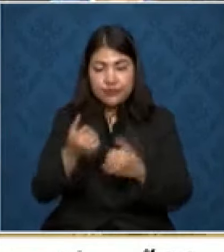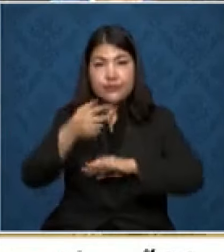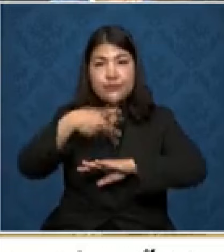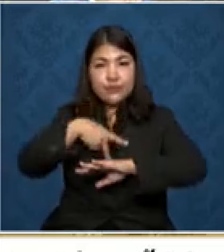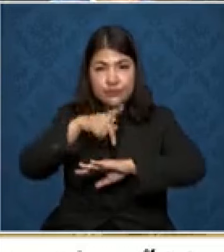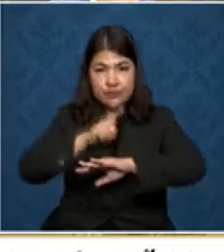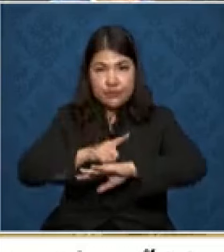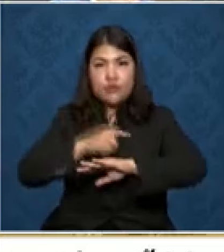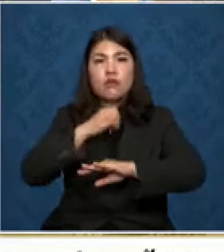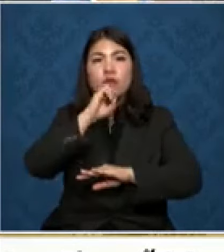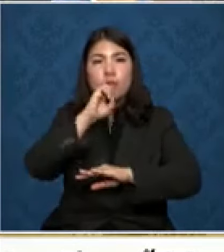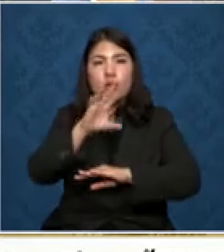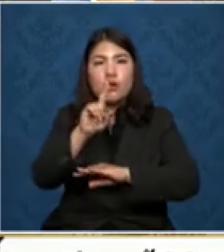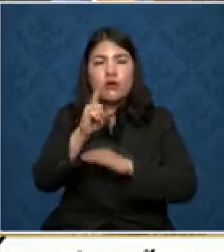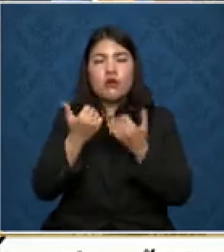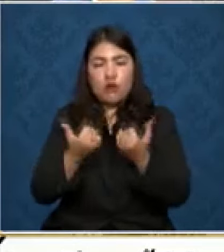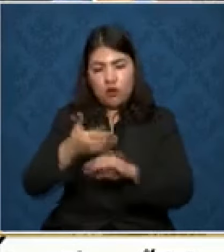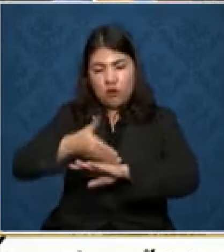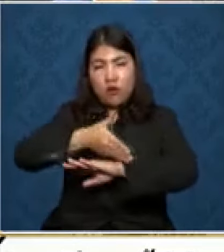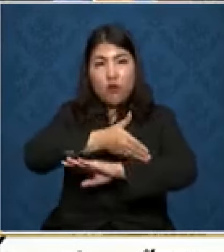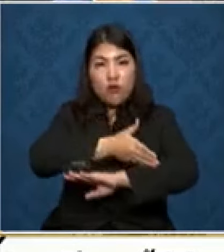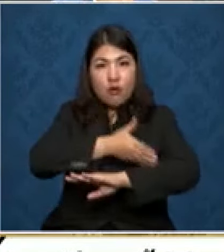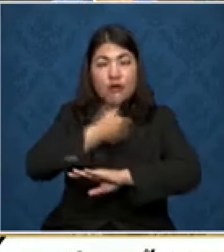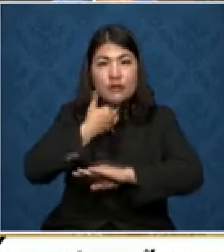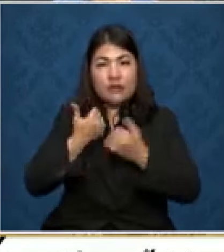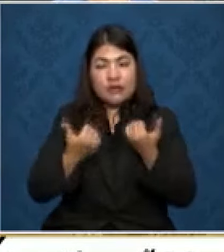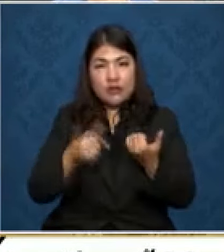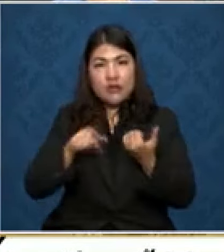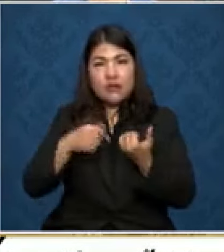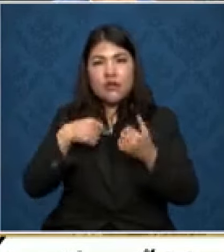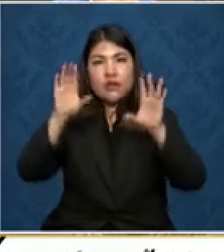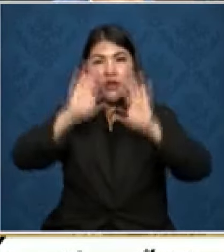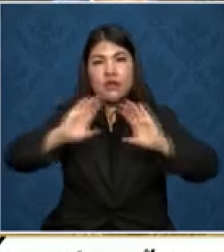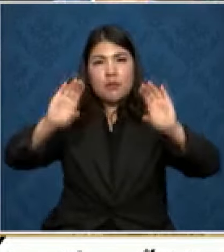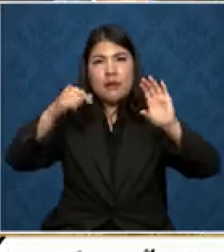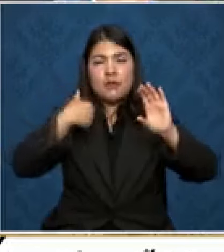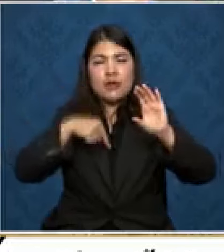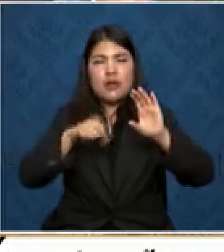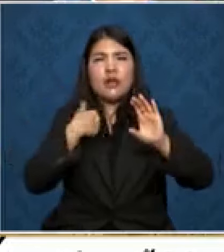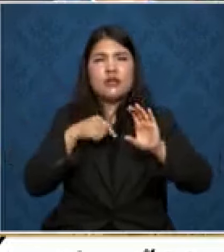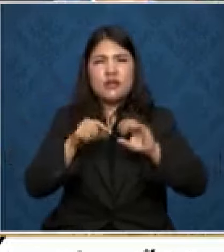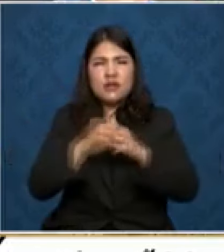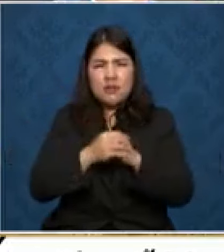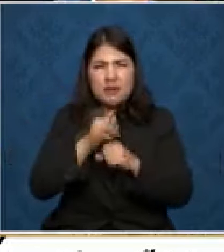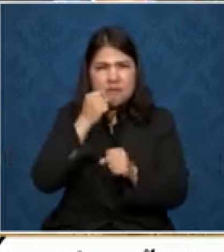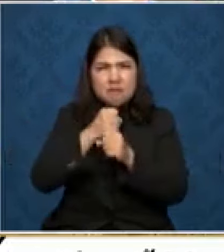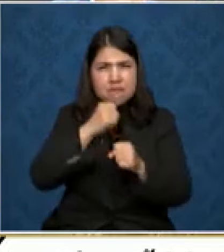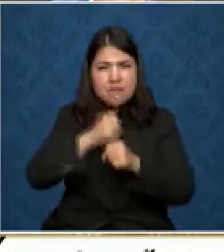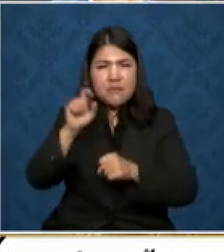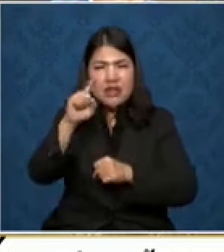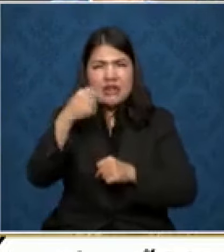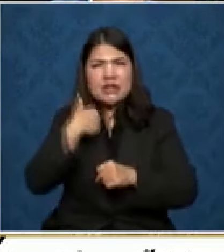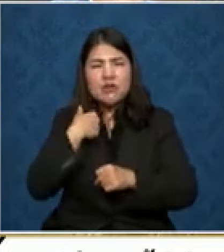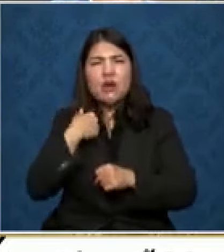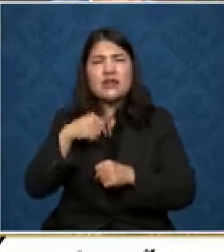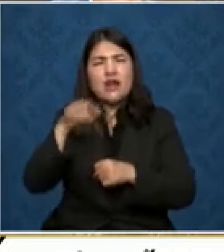ว่าก่อนมีการเสนอยัติรัฐบาลพยายามที่จะสร้างกระแสว่าจะอภิปราย